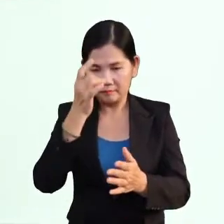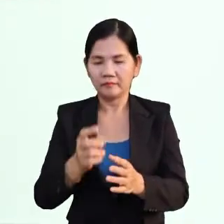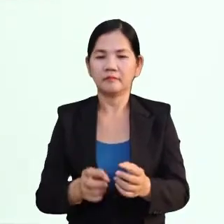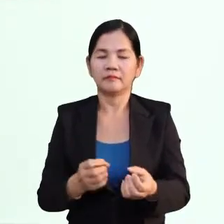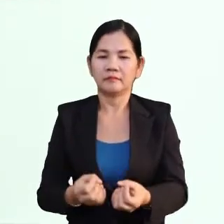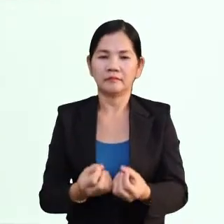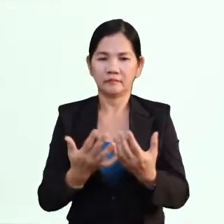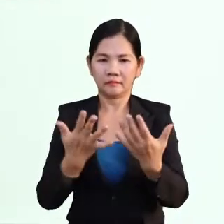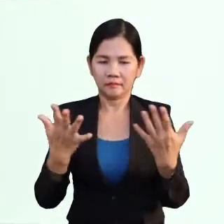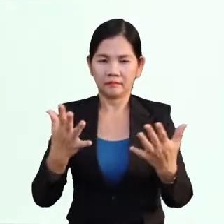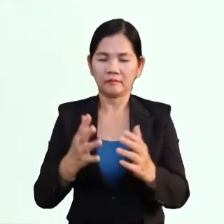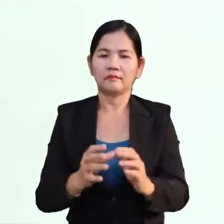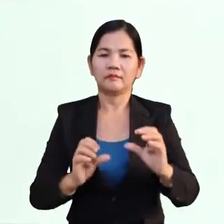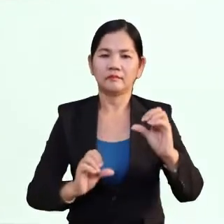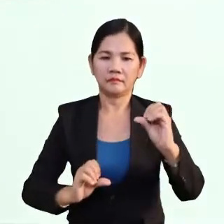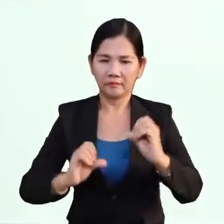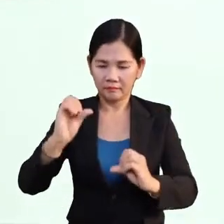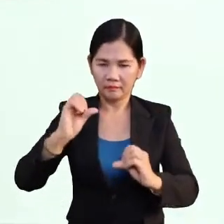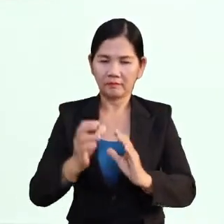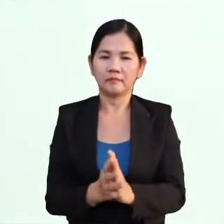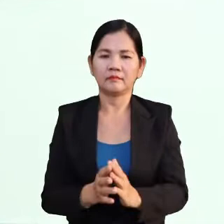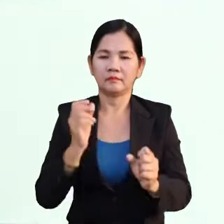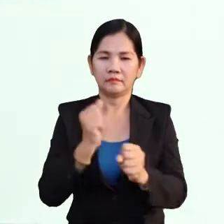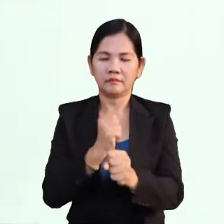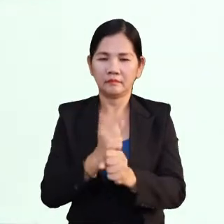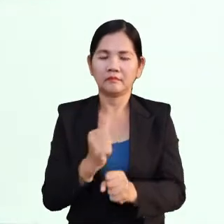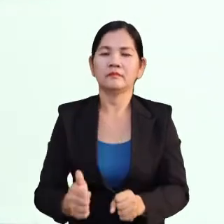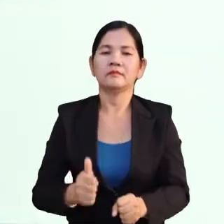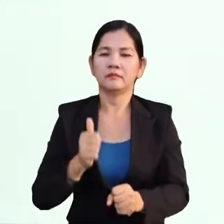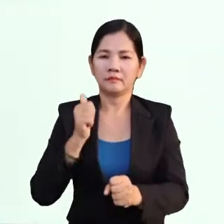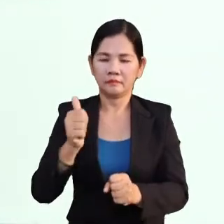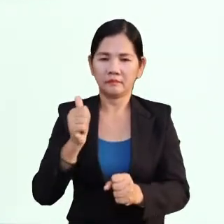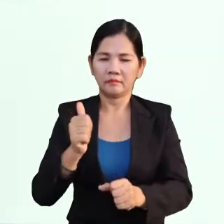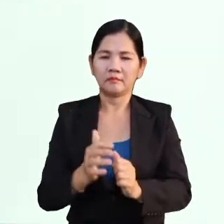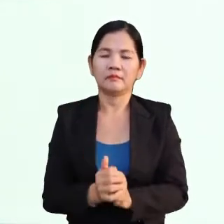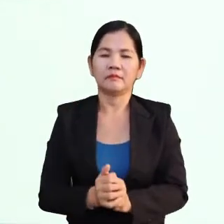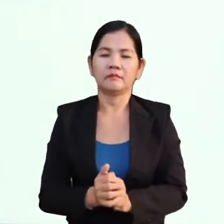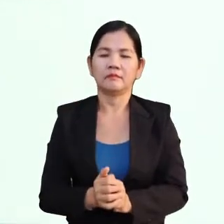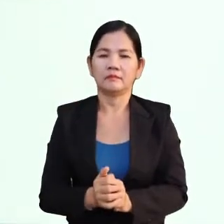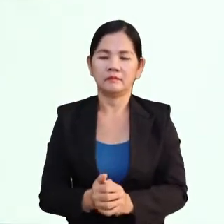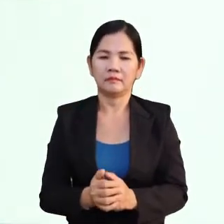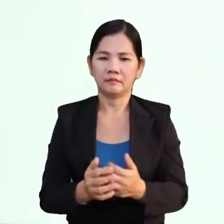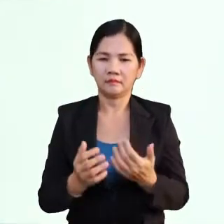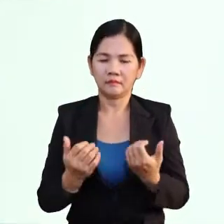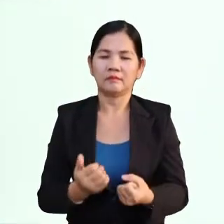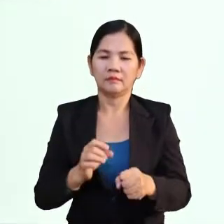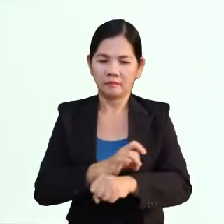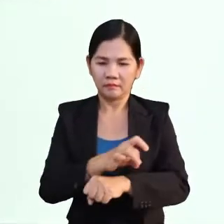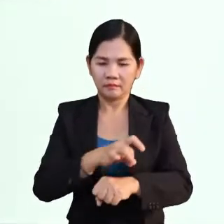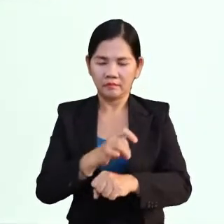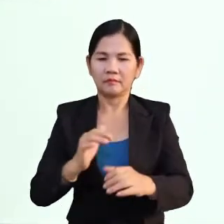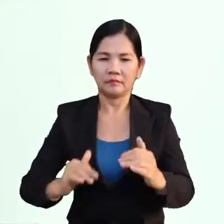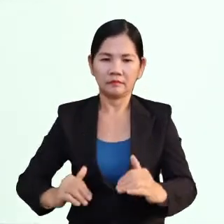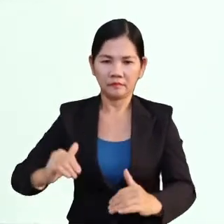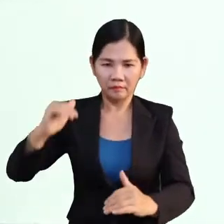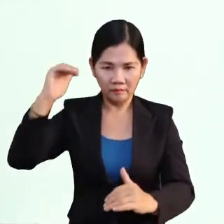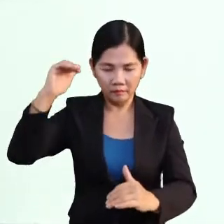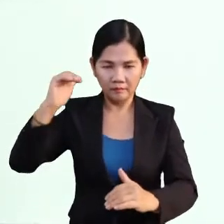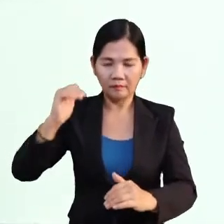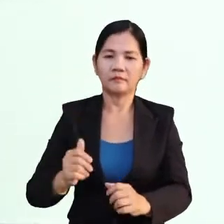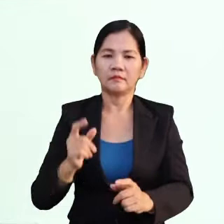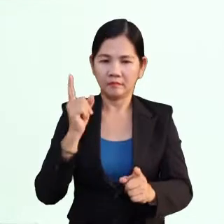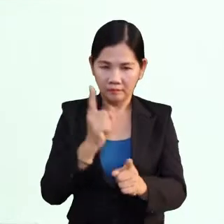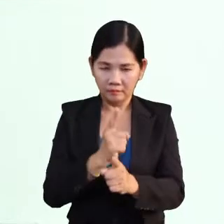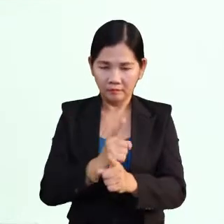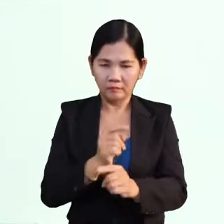ណាកូនណោះលើកពីនេះទៅទៀតចាមានការងារល្អចាមានការងារល្អអញ្ចឹងពេលដែលកូនធំឡើងកូនអាចមានការងារល្អធ្វើអ